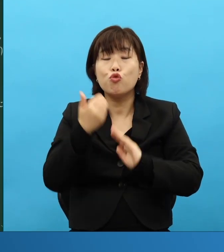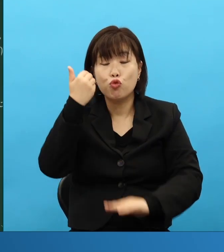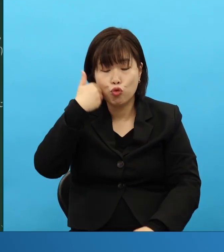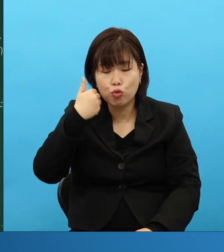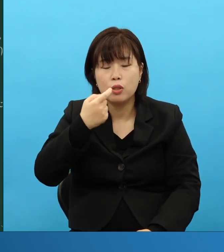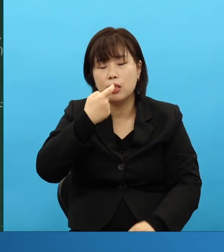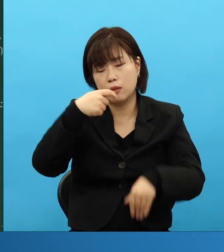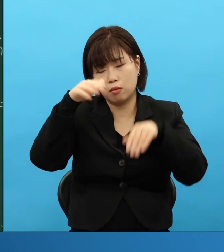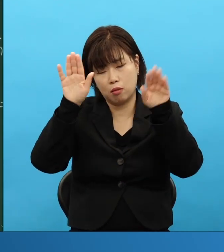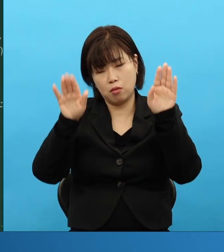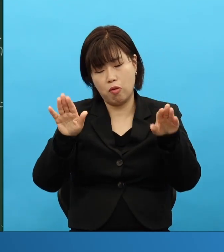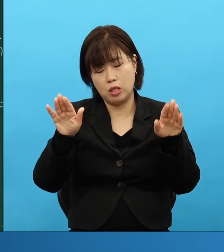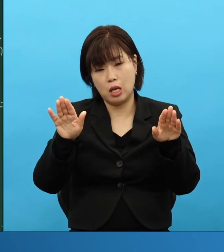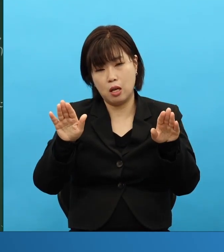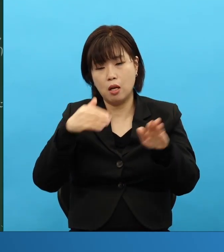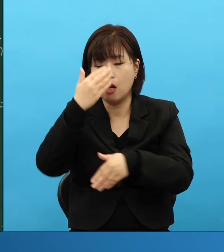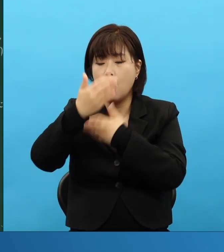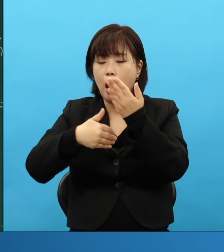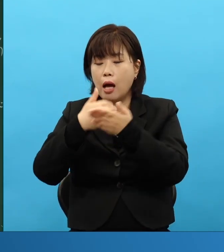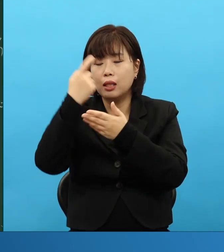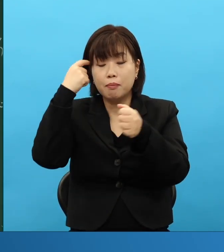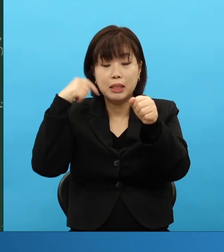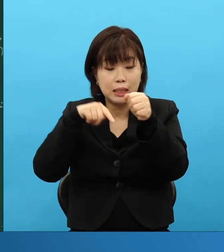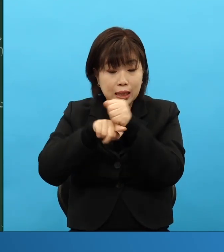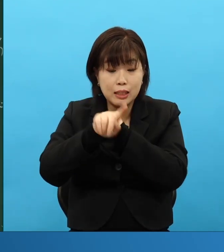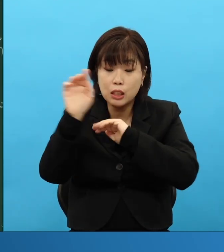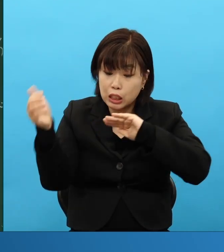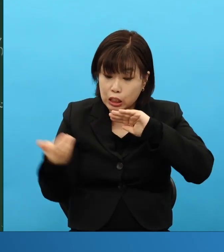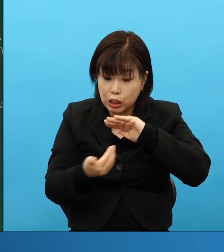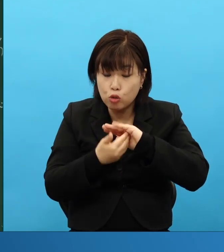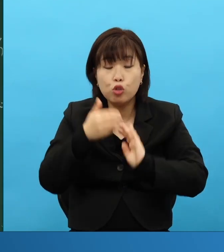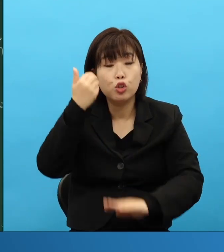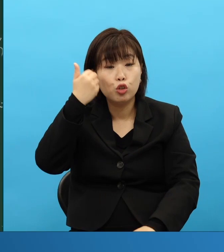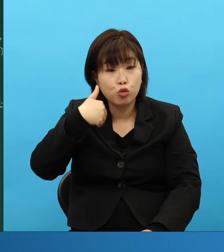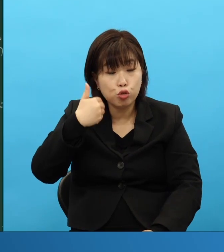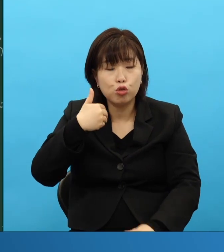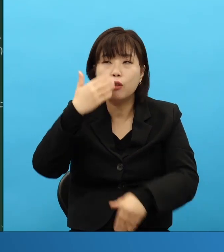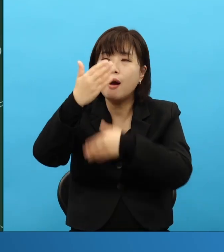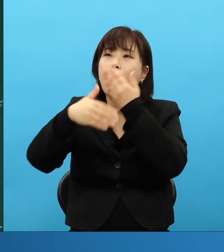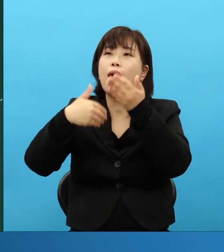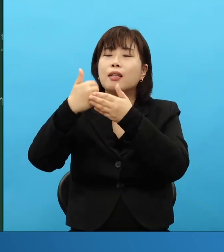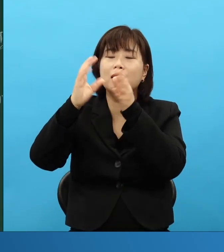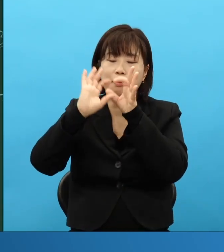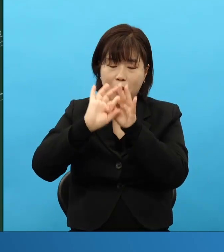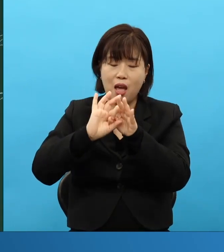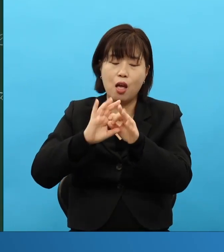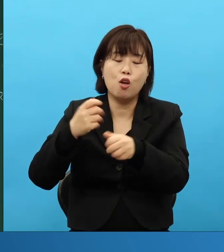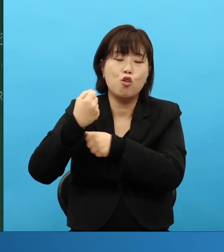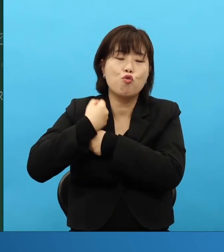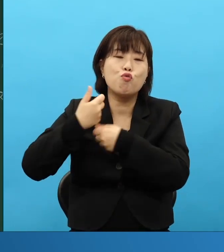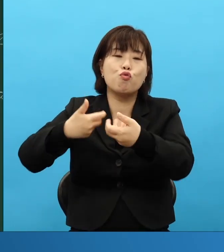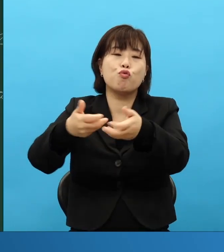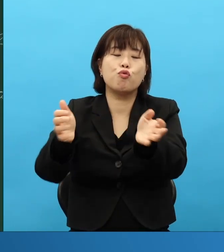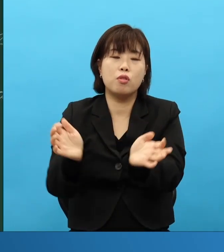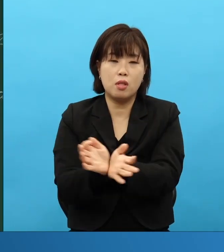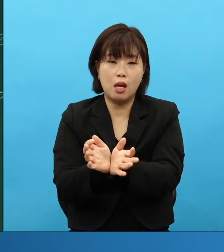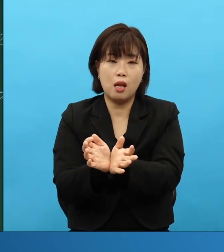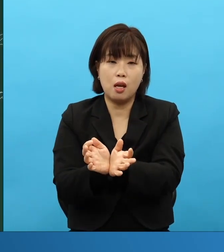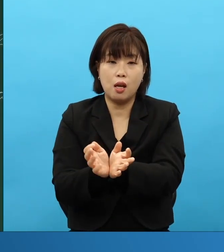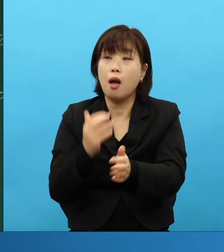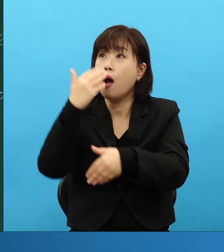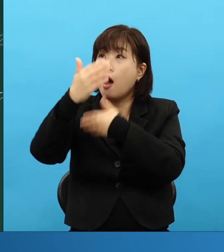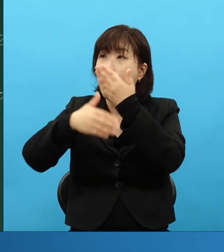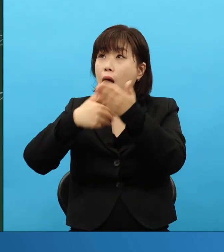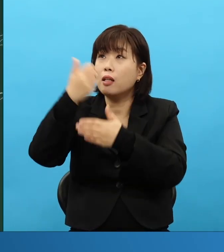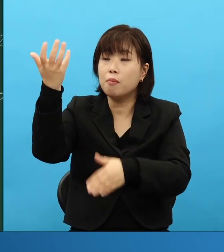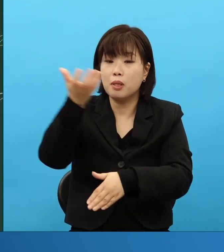啊， 하나님의 뜻을 이루는 군대요. 成就神旨意的你们天军呐、 하나님 임자신 곳에 있는 너희 천군